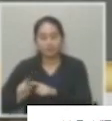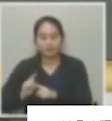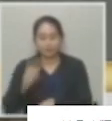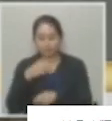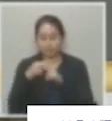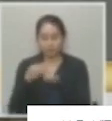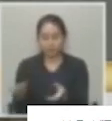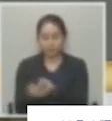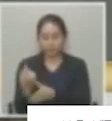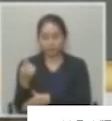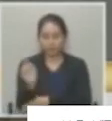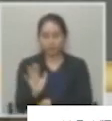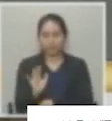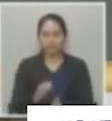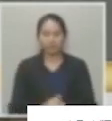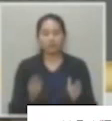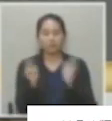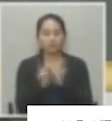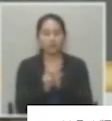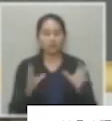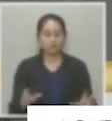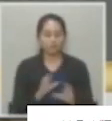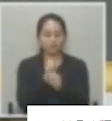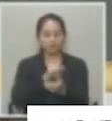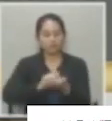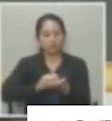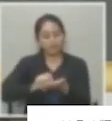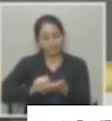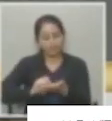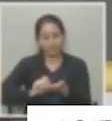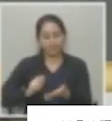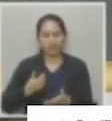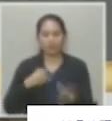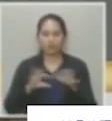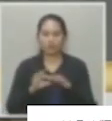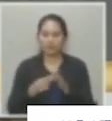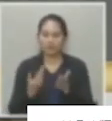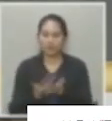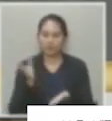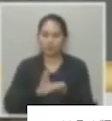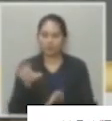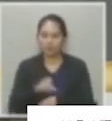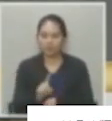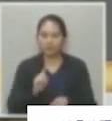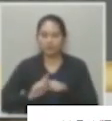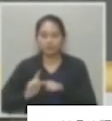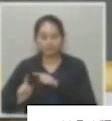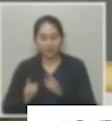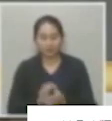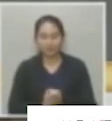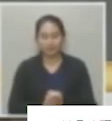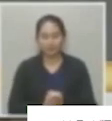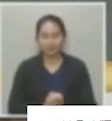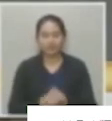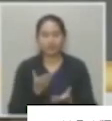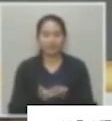นะครับทั้งแก่กฎหมายพัสดุแล้วเขียนหมดเลยว่าอะไรบ้างที่เรียกว่าเงินงบประมาณเงินแผ่นดินพูดถึงเ